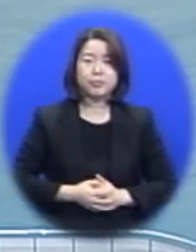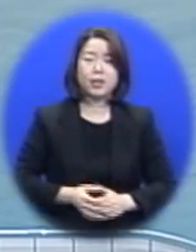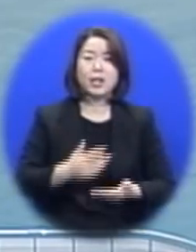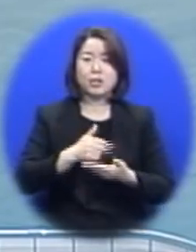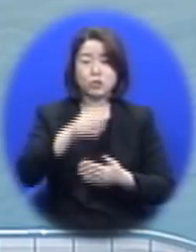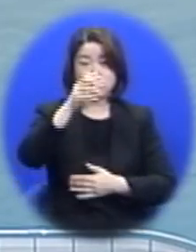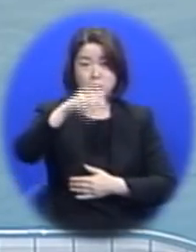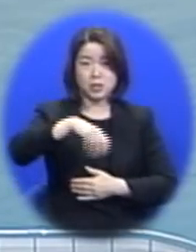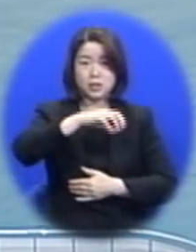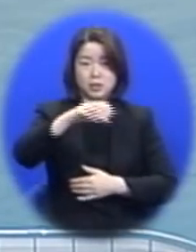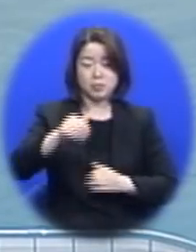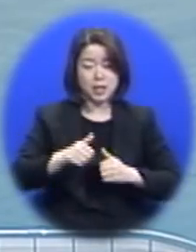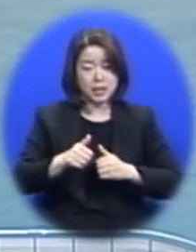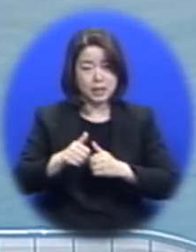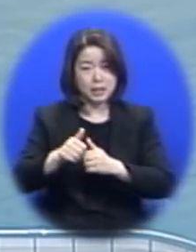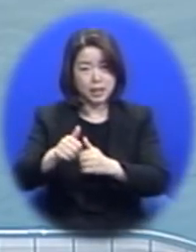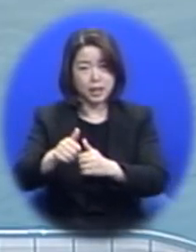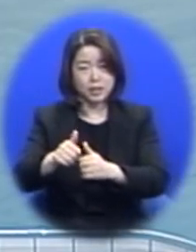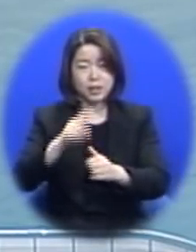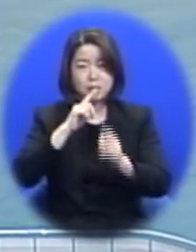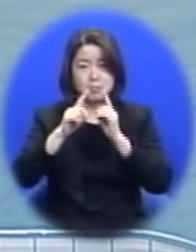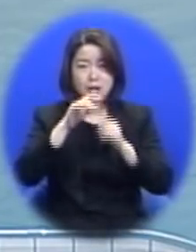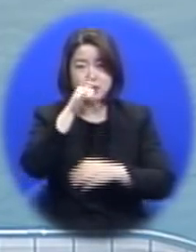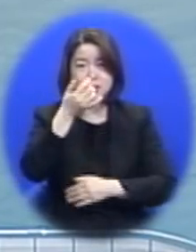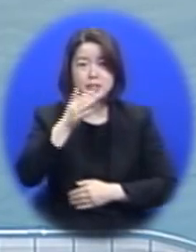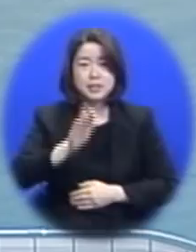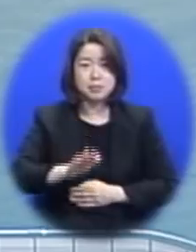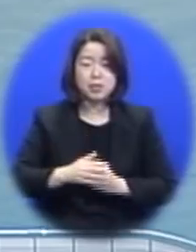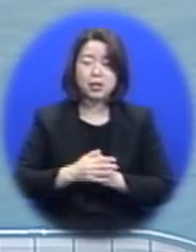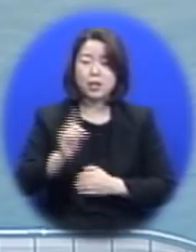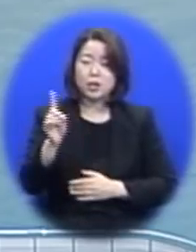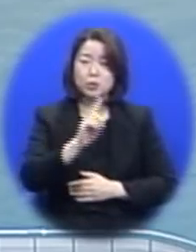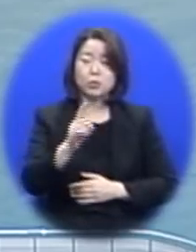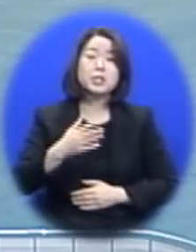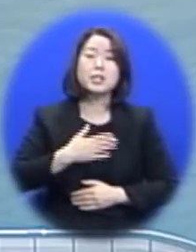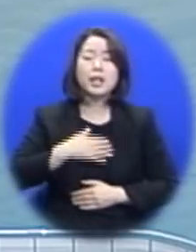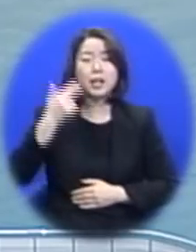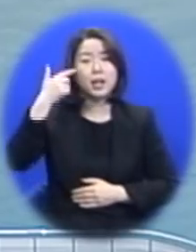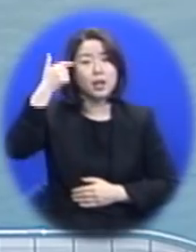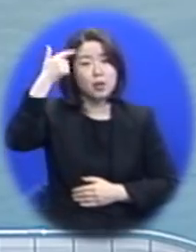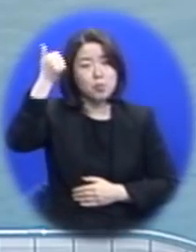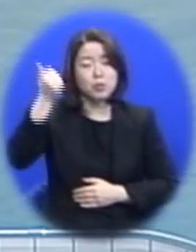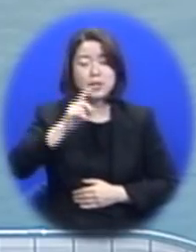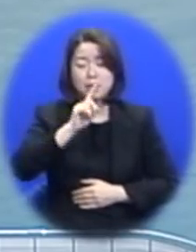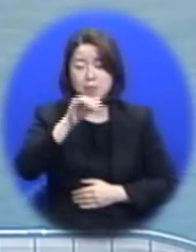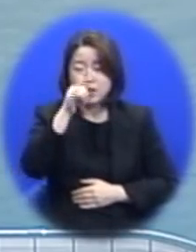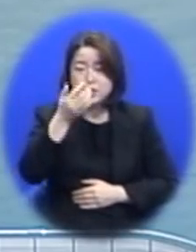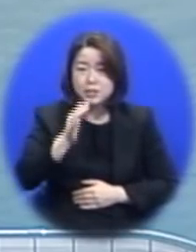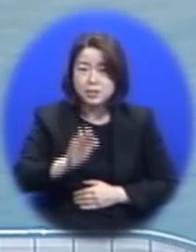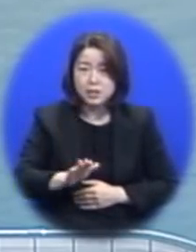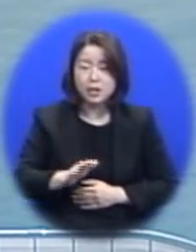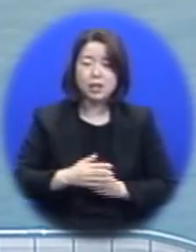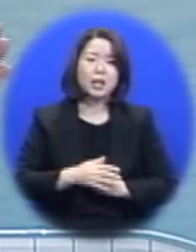주님의 십자가를 따라간다고 하면서, 도대체 내가 목사라고 하면서 이 정도 일로 목회